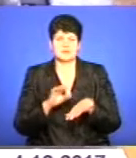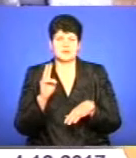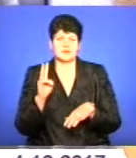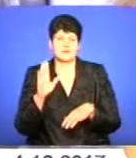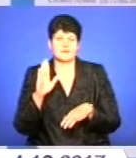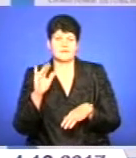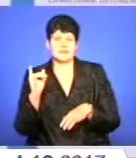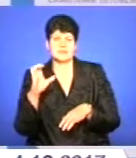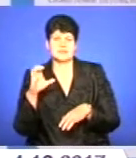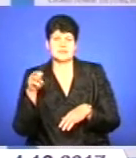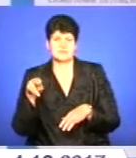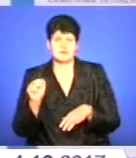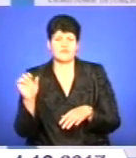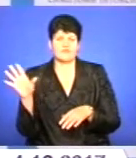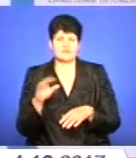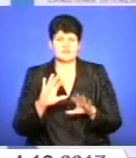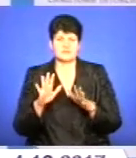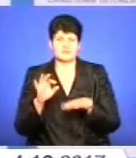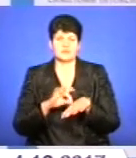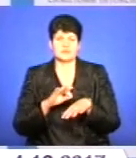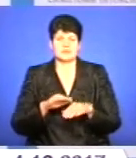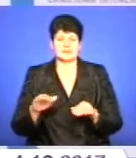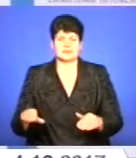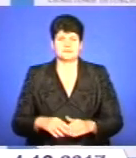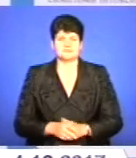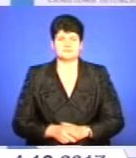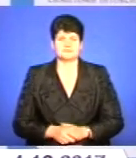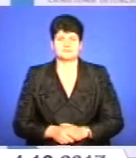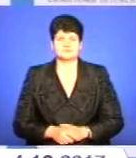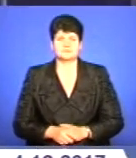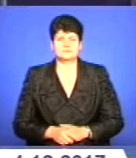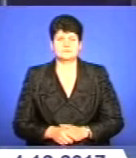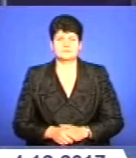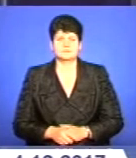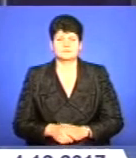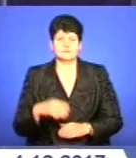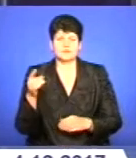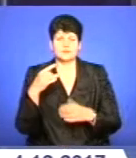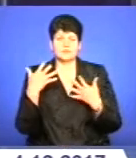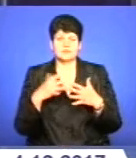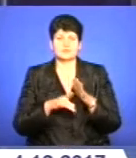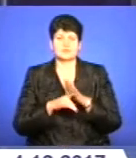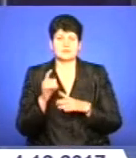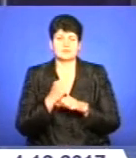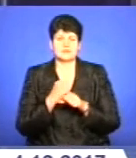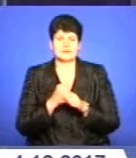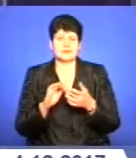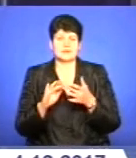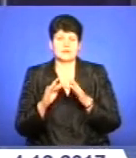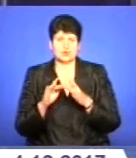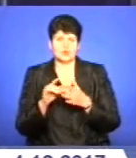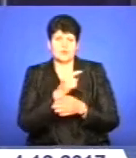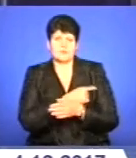усіх випадках хворіли діти. Соломія Струс, Андрій Бодак, Вісті ТТБ. І у Тернополі вже запрацювала електронна